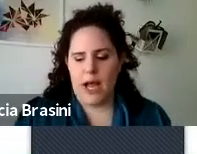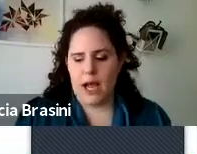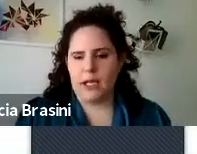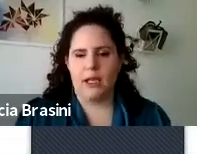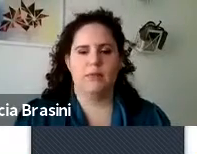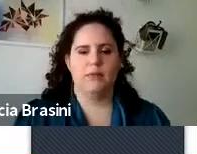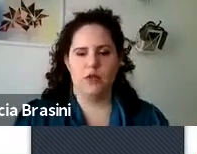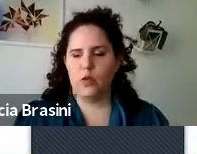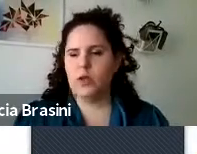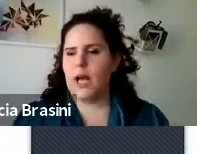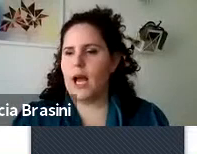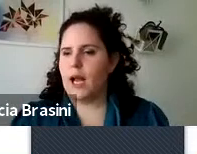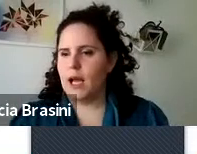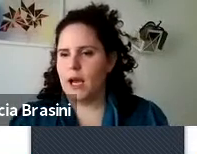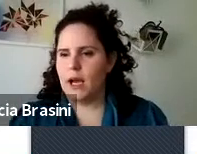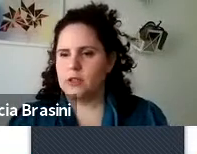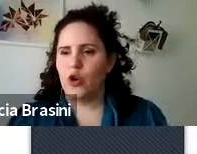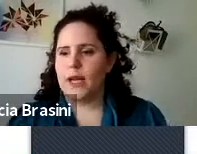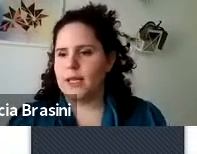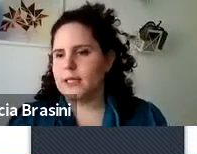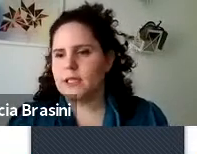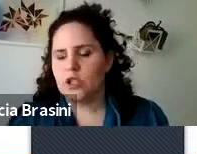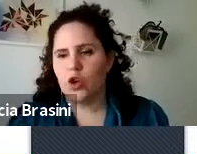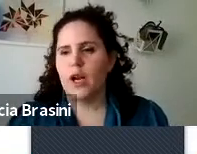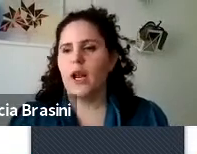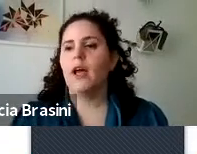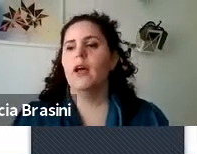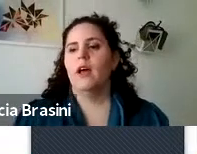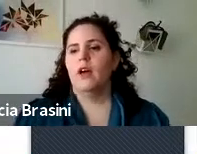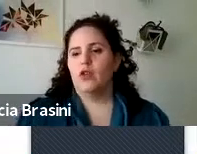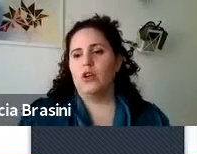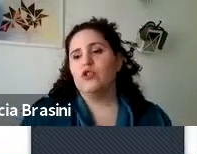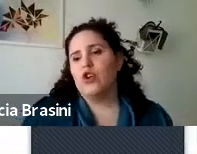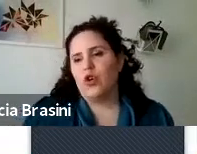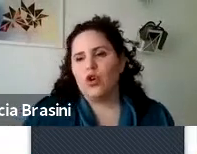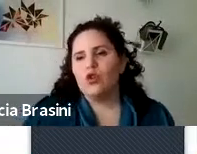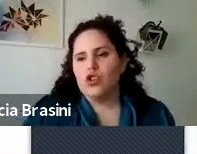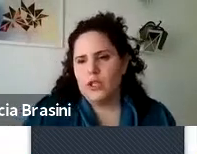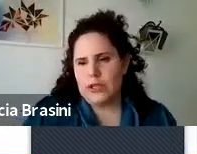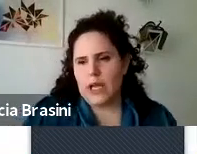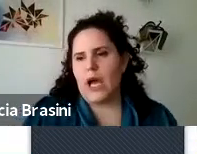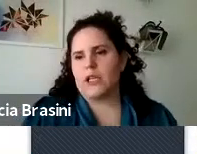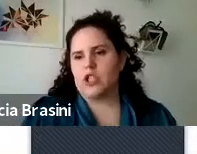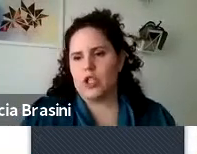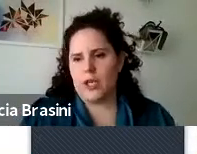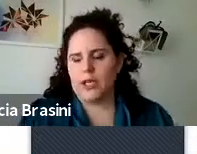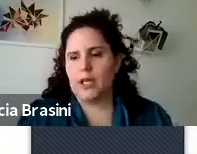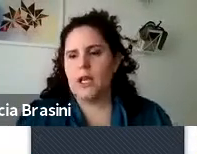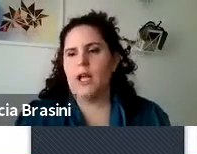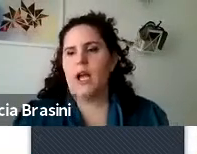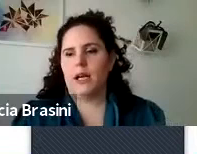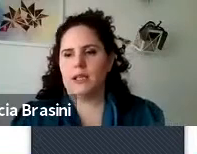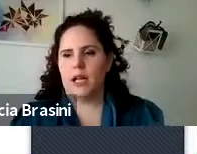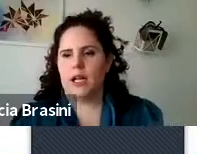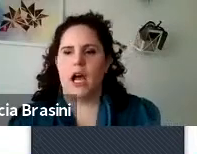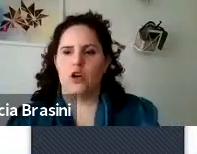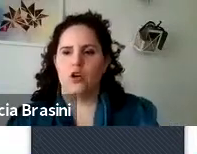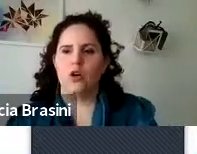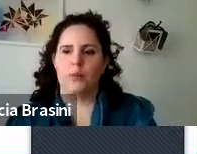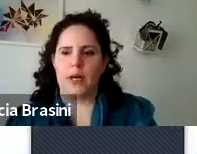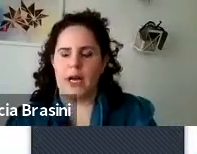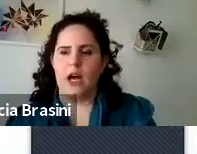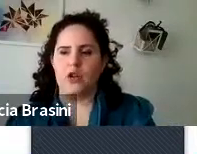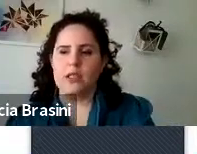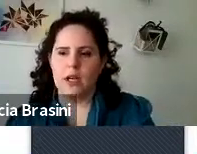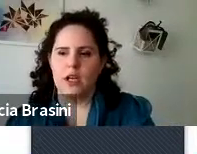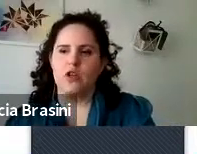che magari anche dovuta alla scolarizzazione non sono riuscite ad accedere